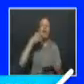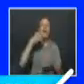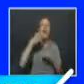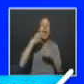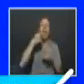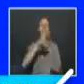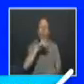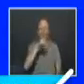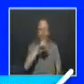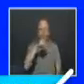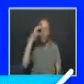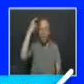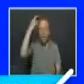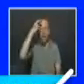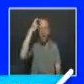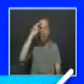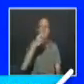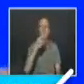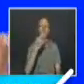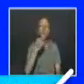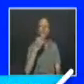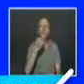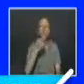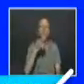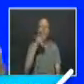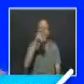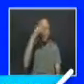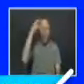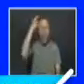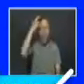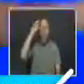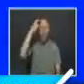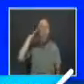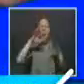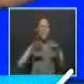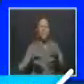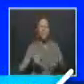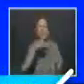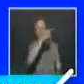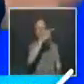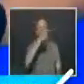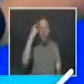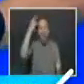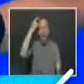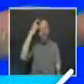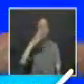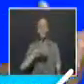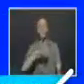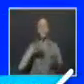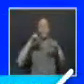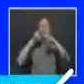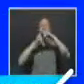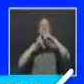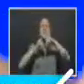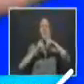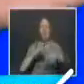אתם ערבים, יהודים, ואת ערבייה מוסלמית, והוא ערבי נוצרי. אנחנו